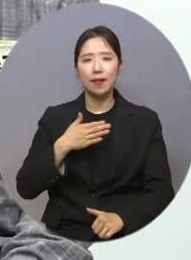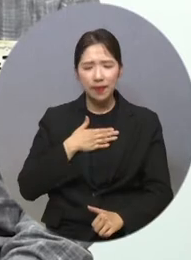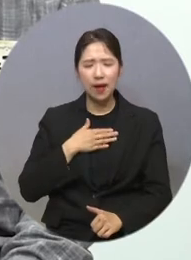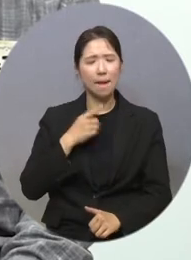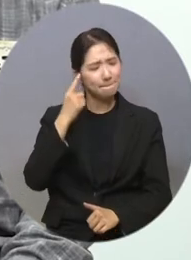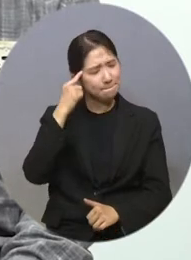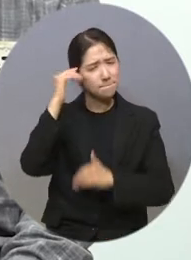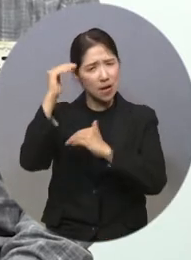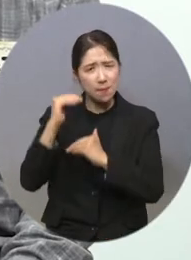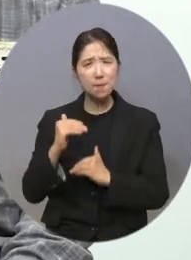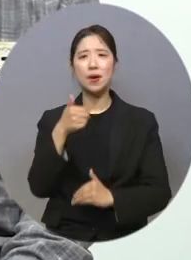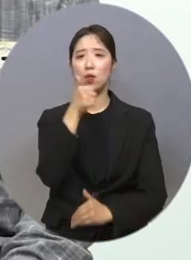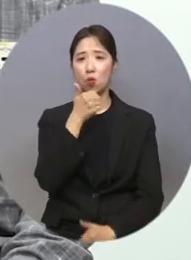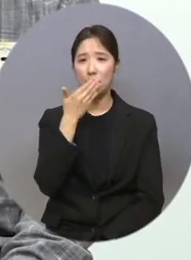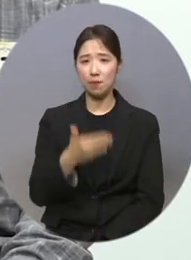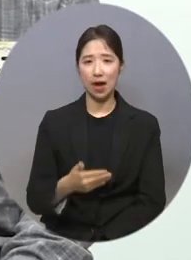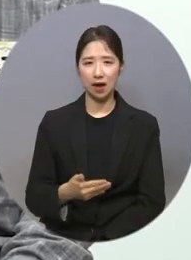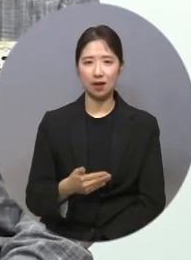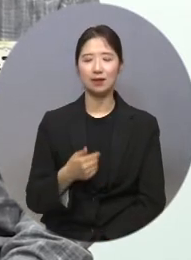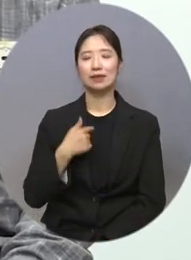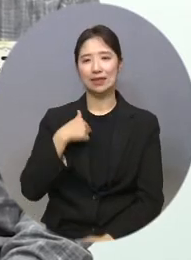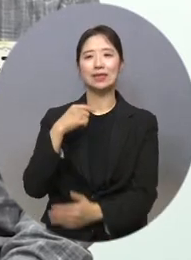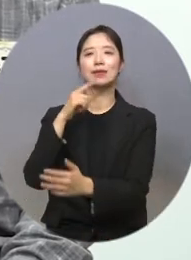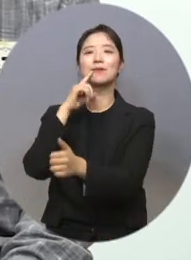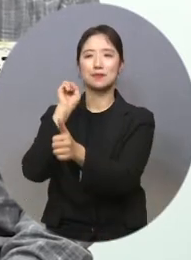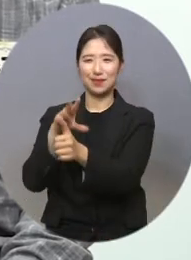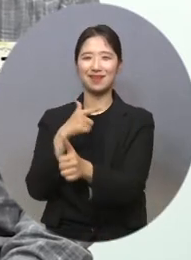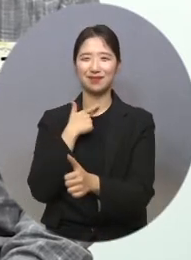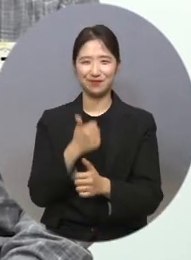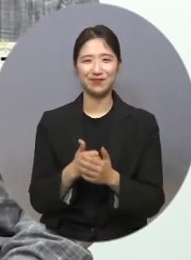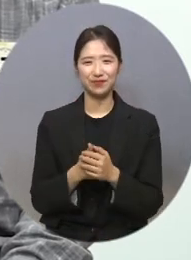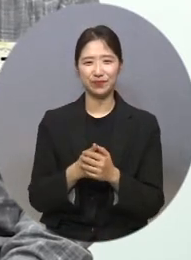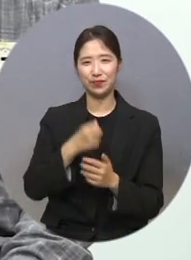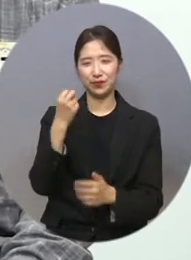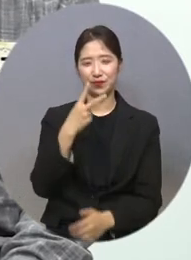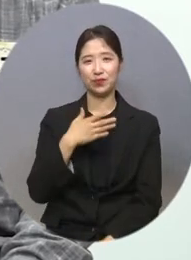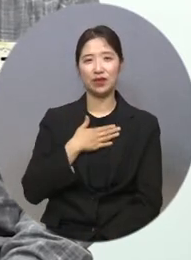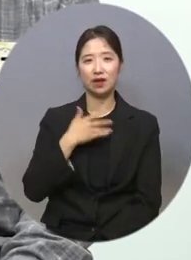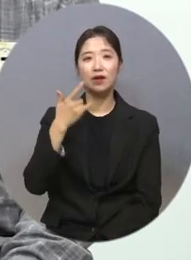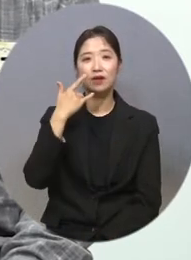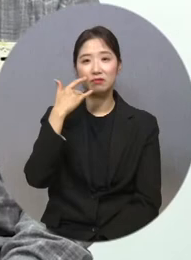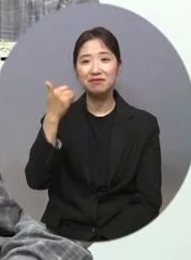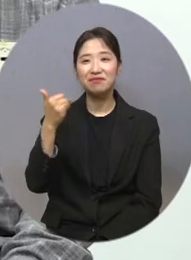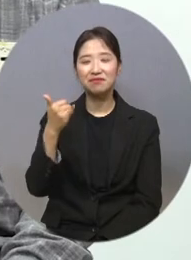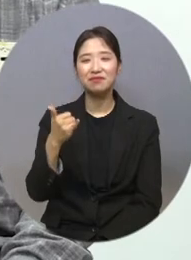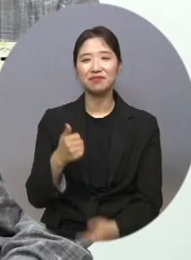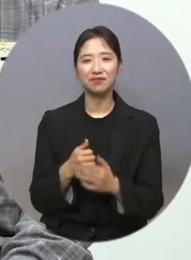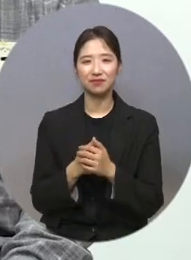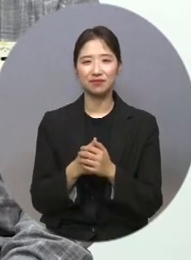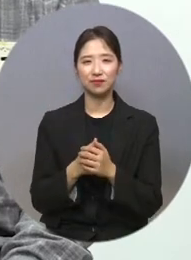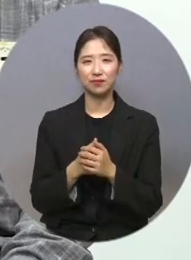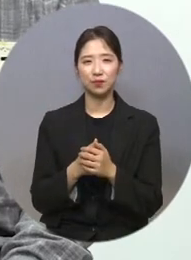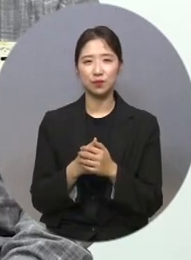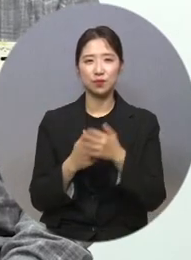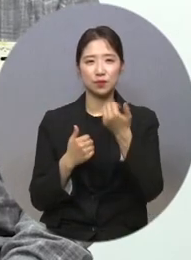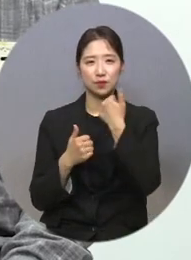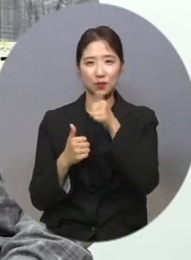내가 좀 정리를 해서 통역을 할수 있으니까 이렇게 요구를 했었거든요. 그리고 저희 부모님 같은 경우는 되게